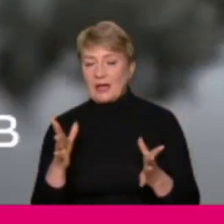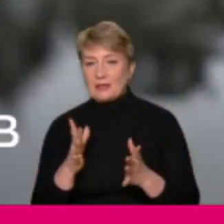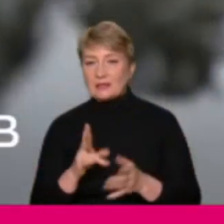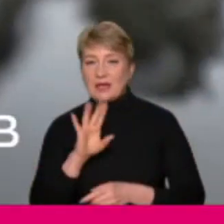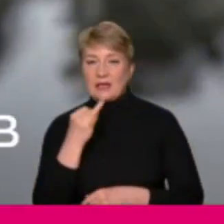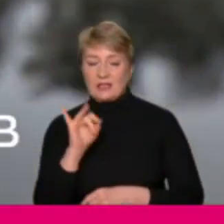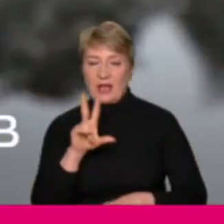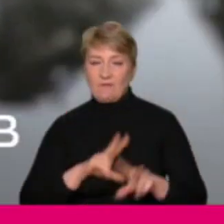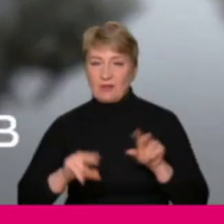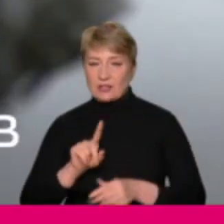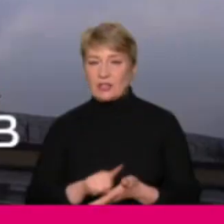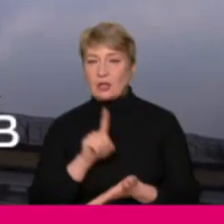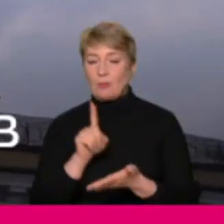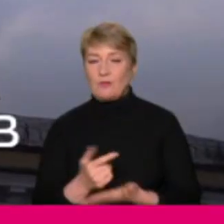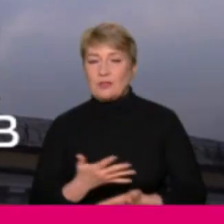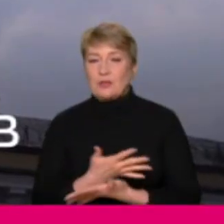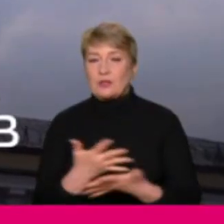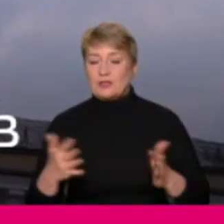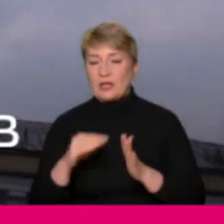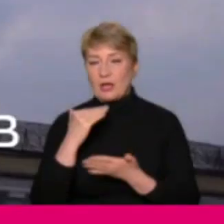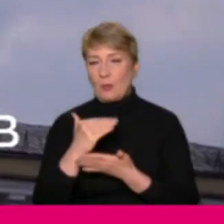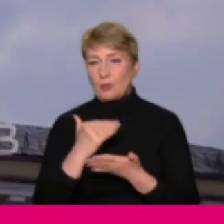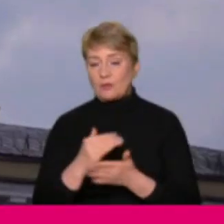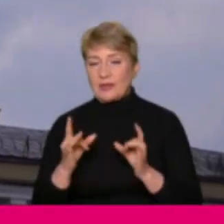китайці вважають що повинні розширити свою програму ядерної зброї